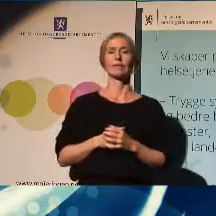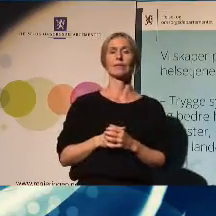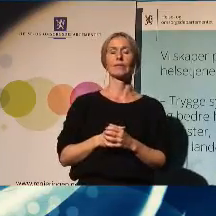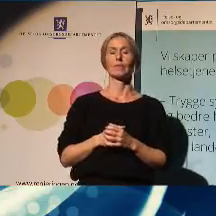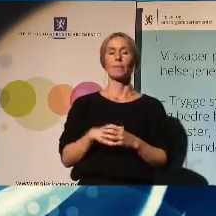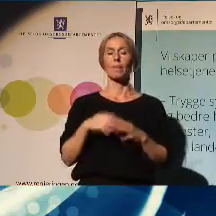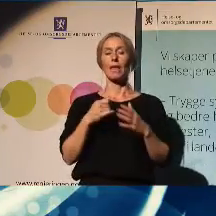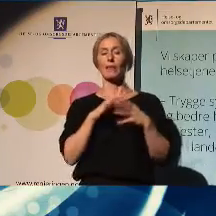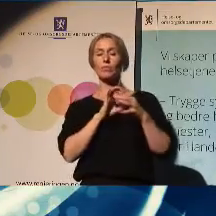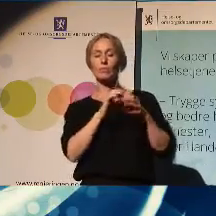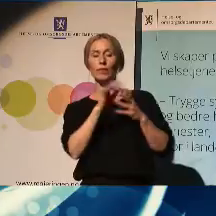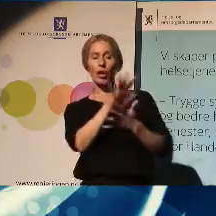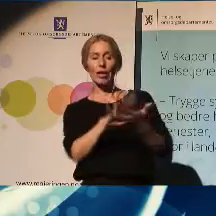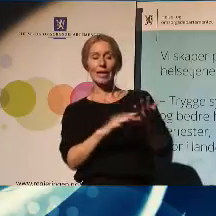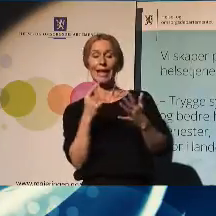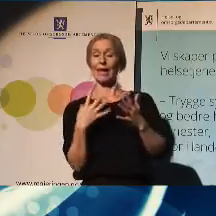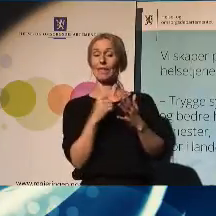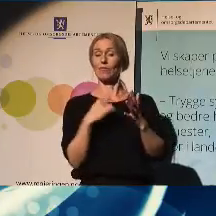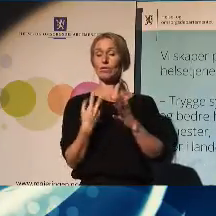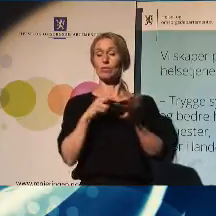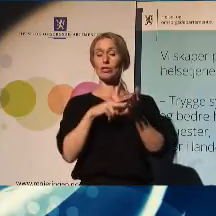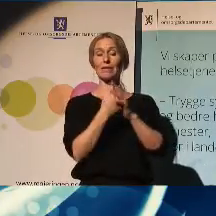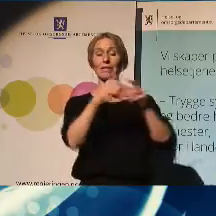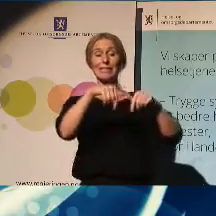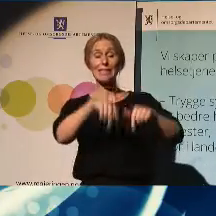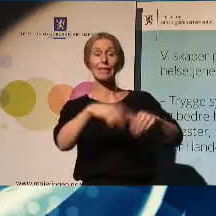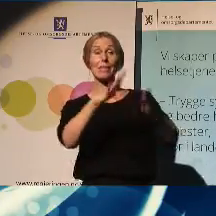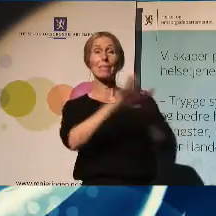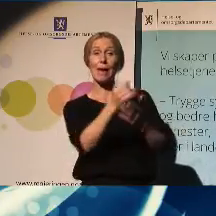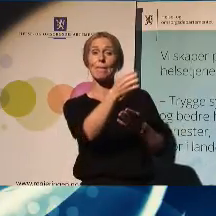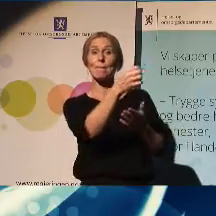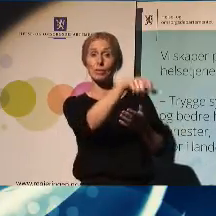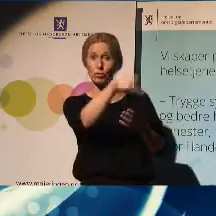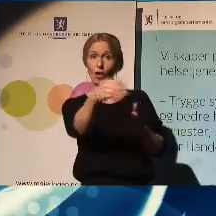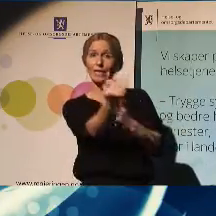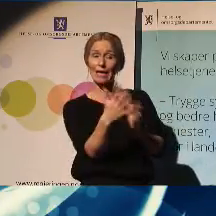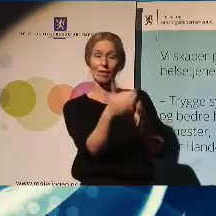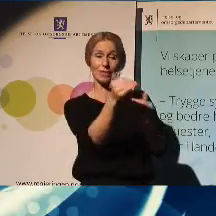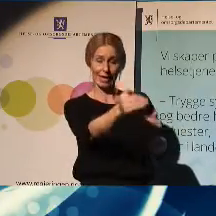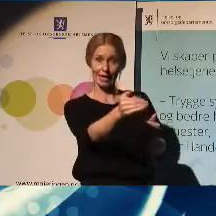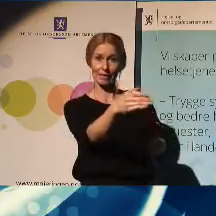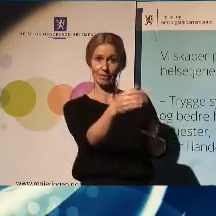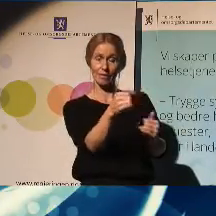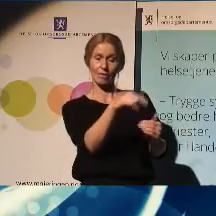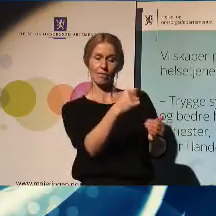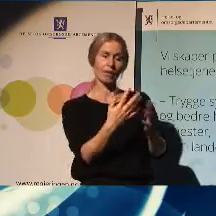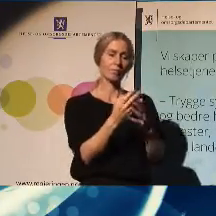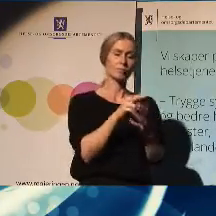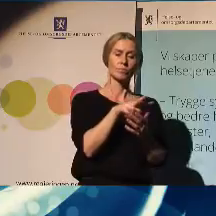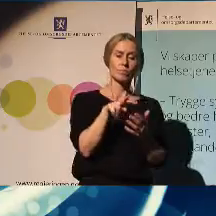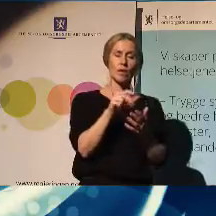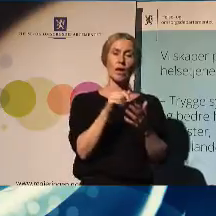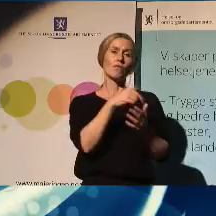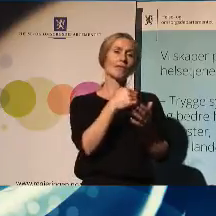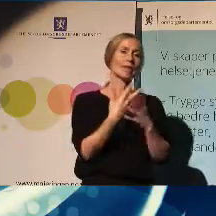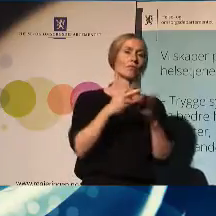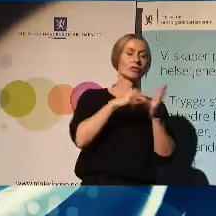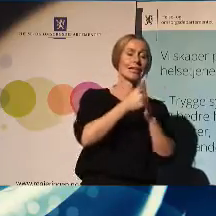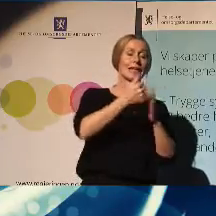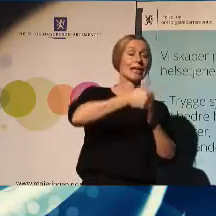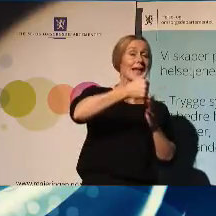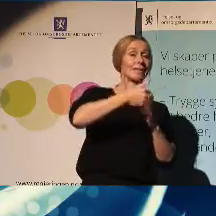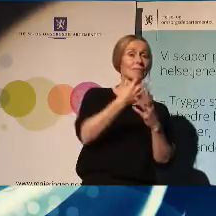Under kartlegging var en av oss i prosjektet til stede sammen med personal i avdelingen. Vi i prosjektet ledet samtalen med den